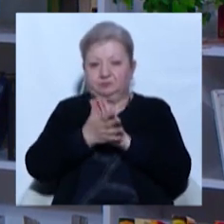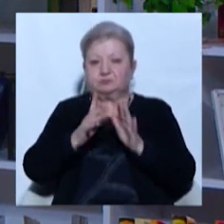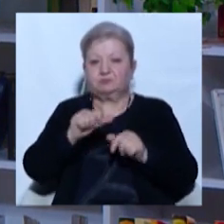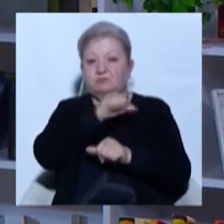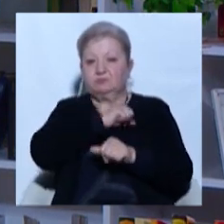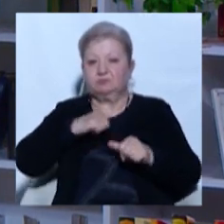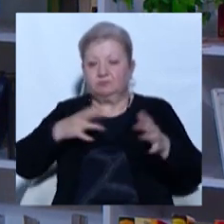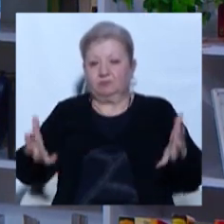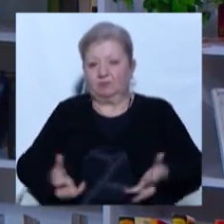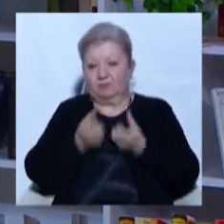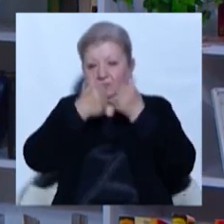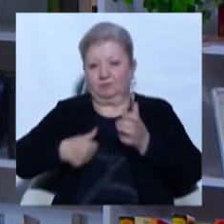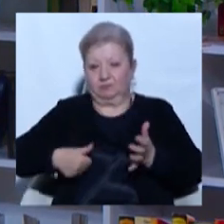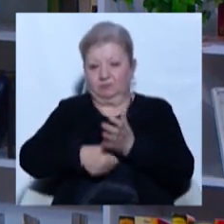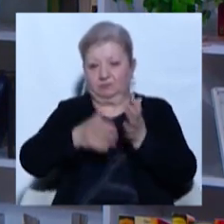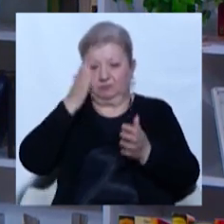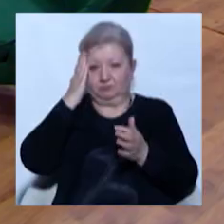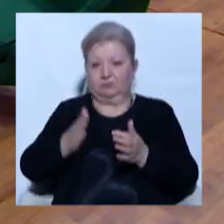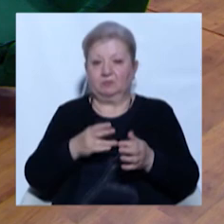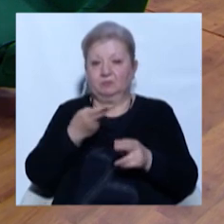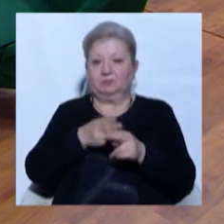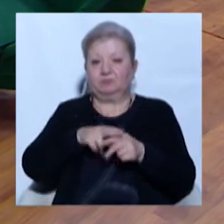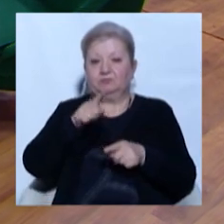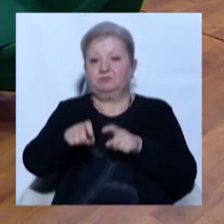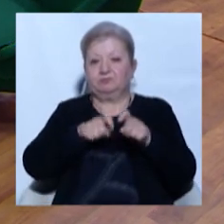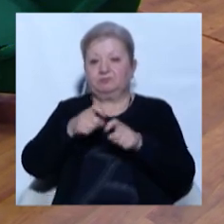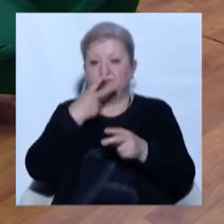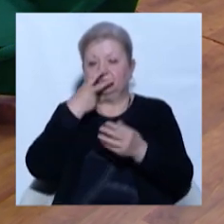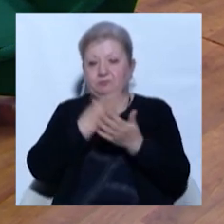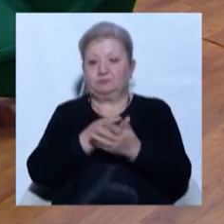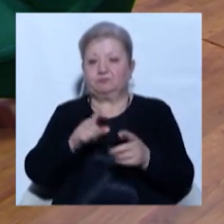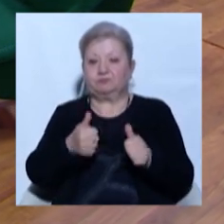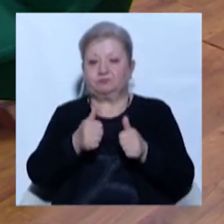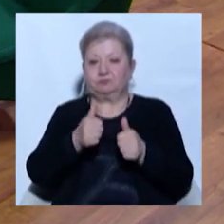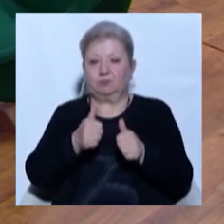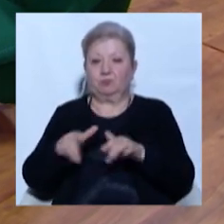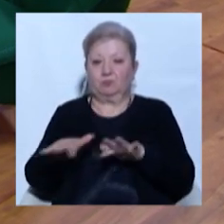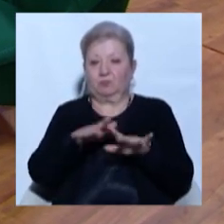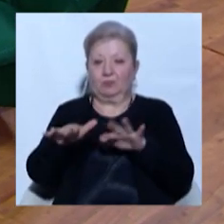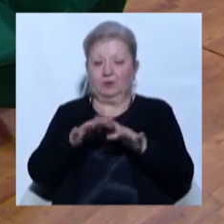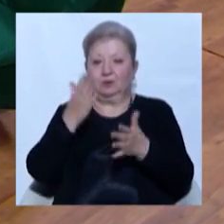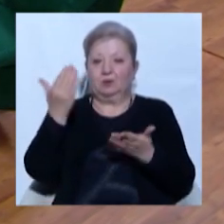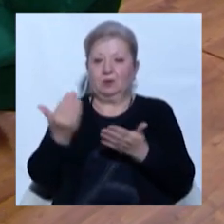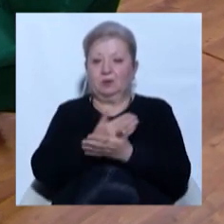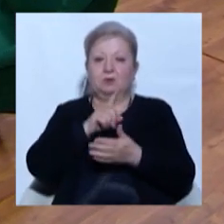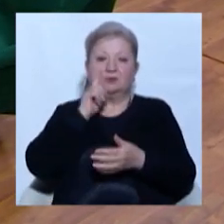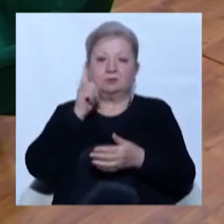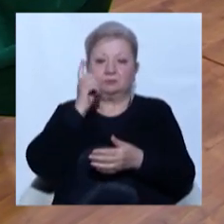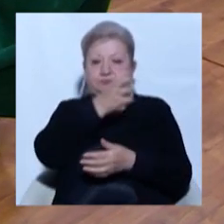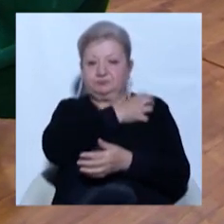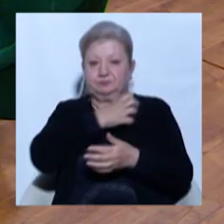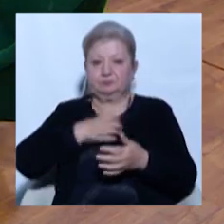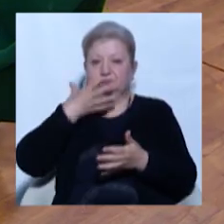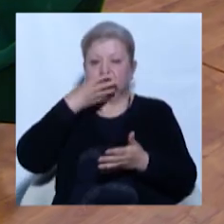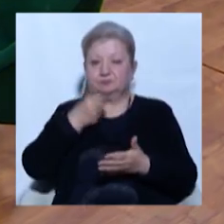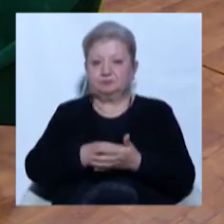გადარჩენას შეუწყობს ხელს. მოდი გავყვეთ ჩვენ ამ ნაბიჯებს თანმდეულად და ნახოთ თუ როგორ მოქმედებს ახალგაზრდა მეფე თავისი ქვეყნის